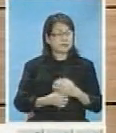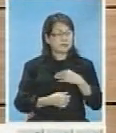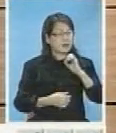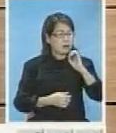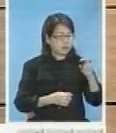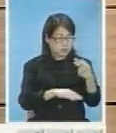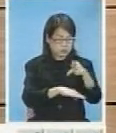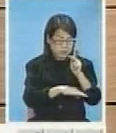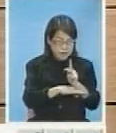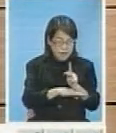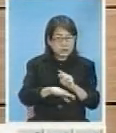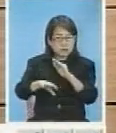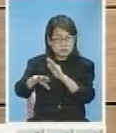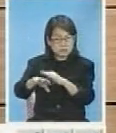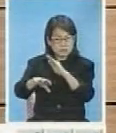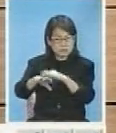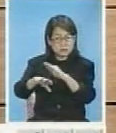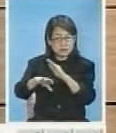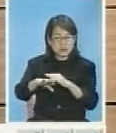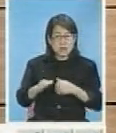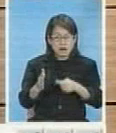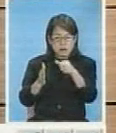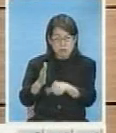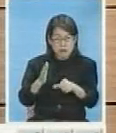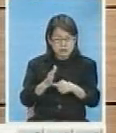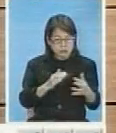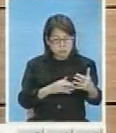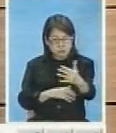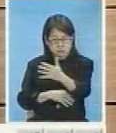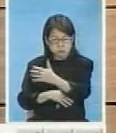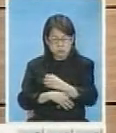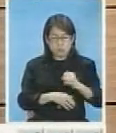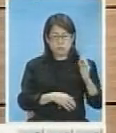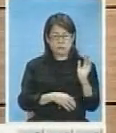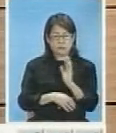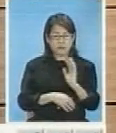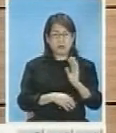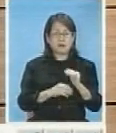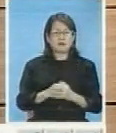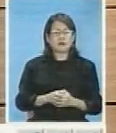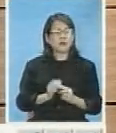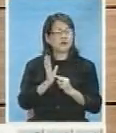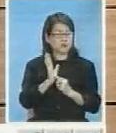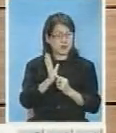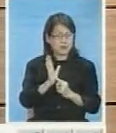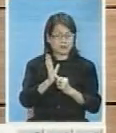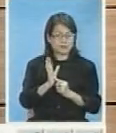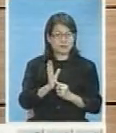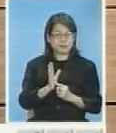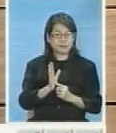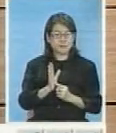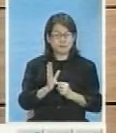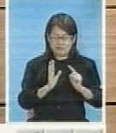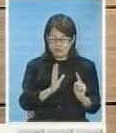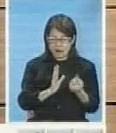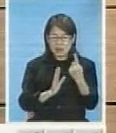สัมภาระเบาๆหน่อยในการไล่เก็บไล่บี้ภาษีพี่น้องประชาชนอย่างเช่นตัวอย่างกรณีล่าสุดที่จังหวัดชุมพ